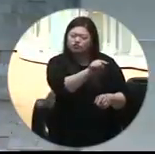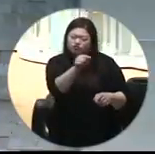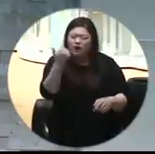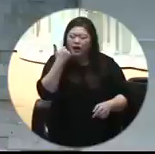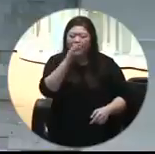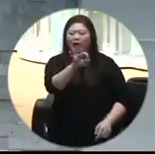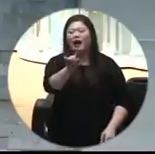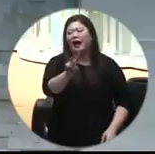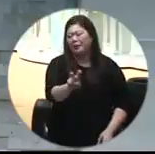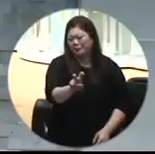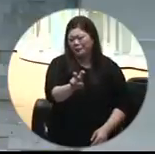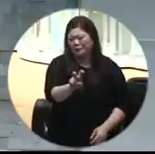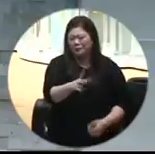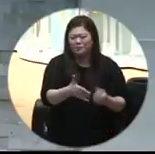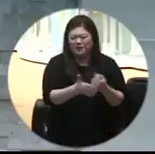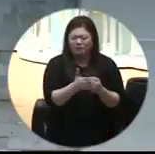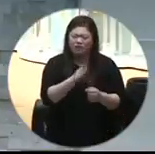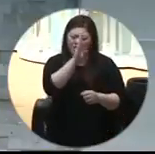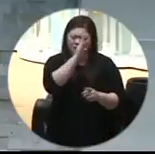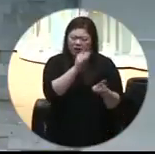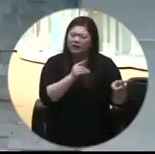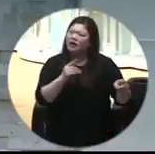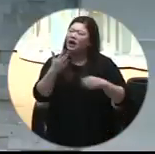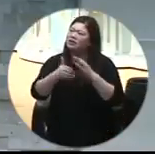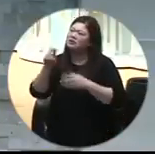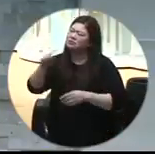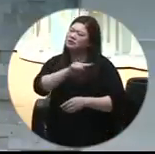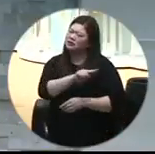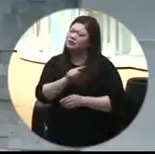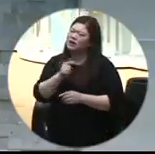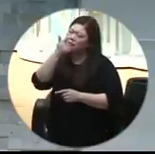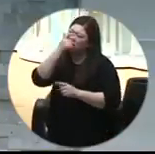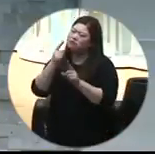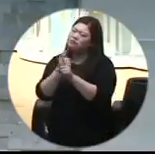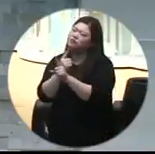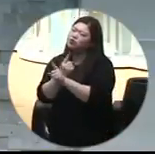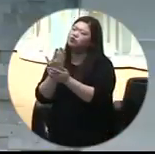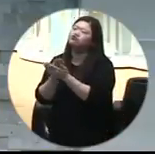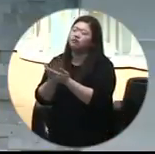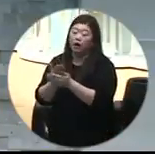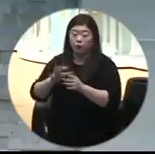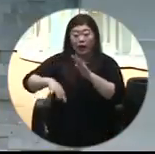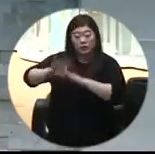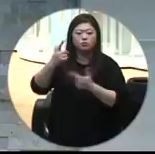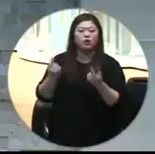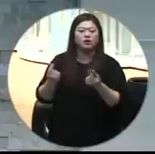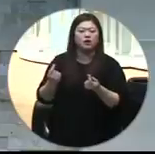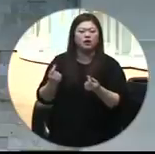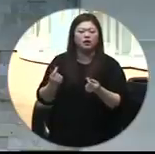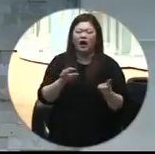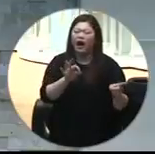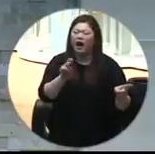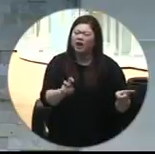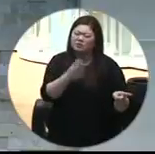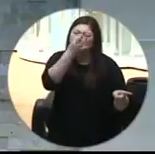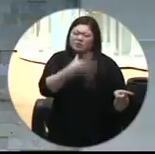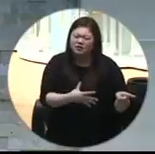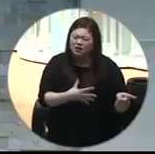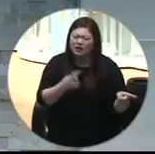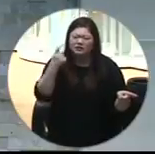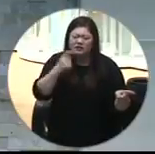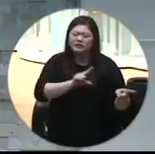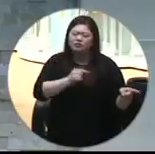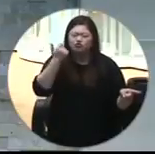하나님 고쳐 주시옵소서. 기도한 적이 있어요. 오늘 아침에도 기도했어요. 너무 불쌍했어요. 너무